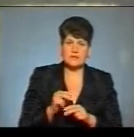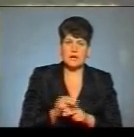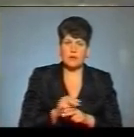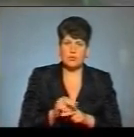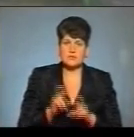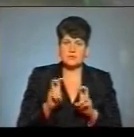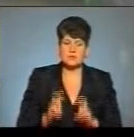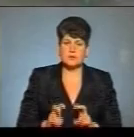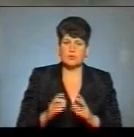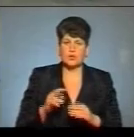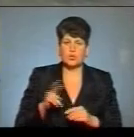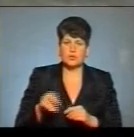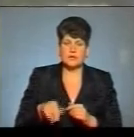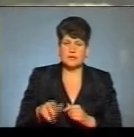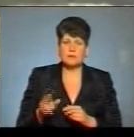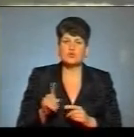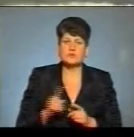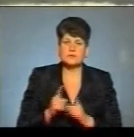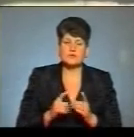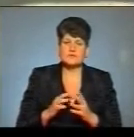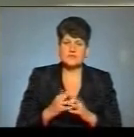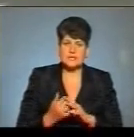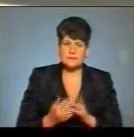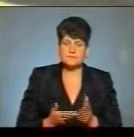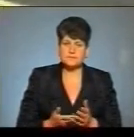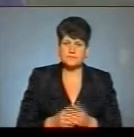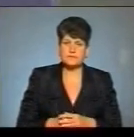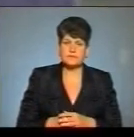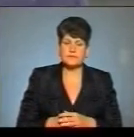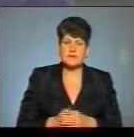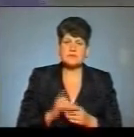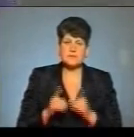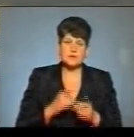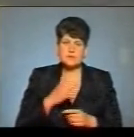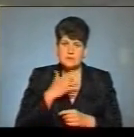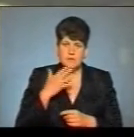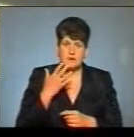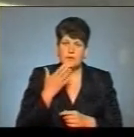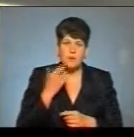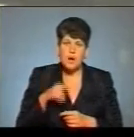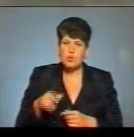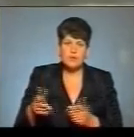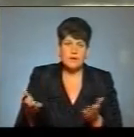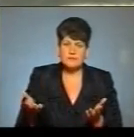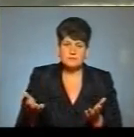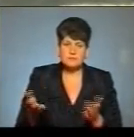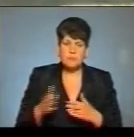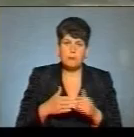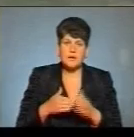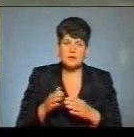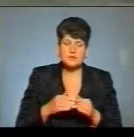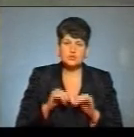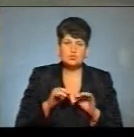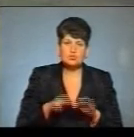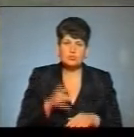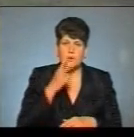нікуди не виходимо. Вулиця, що змінилося в селі? Змінилося дуже багато, тому що немає людей. От, практично рух